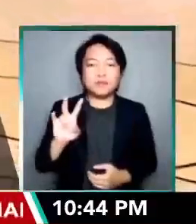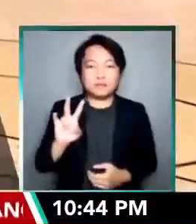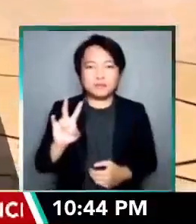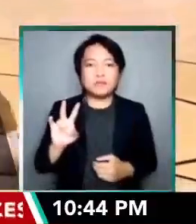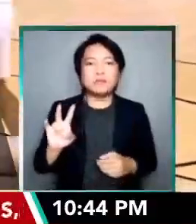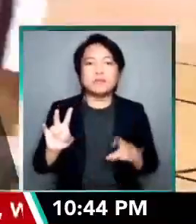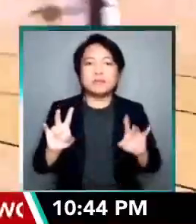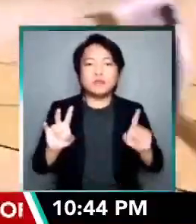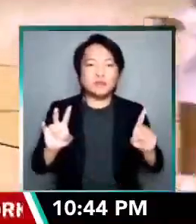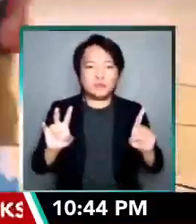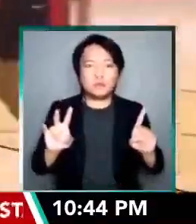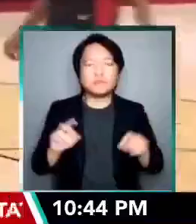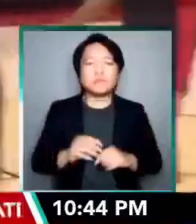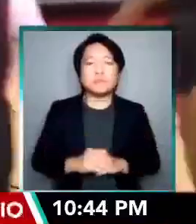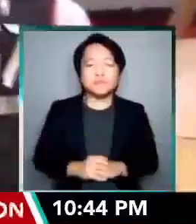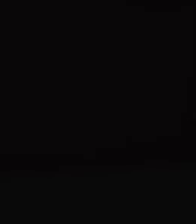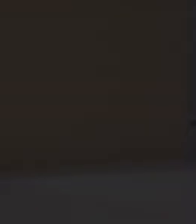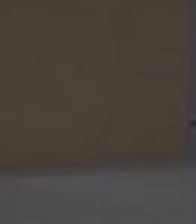Blazers.